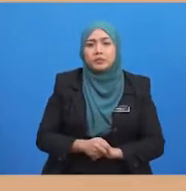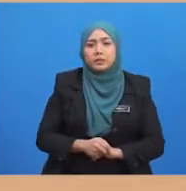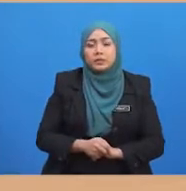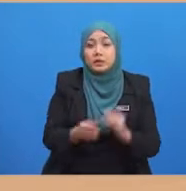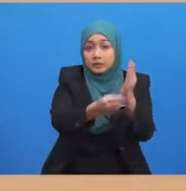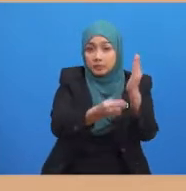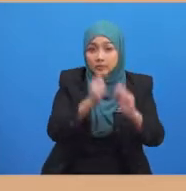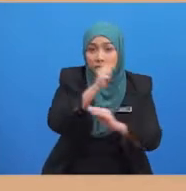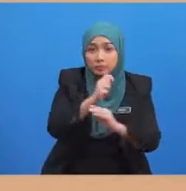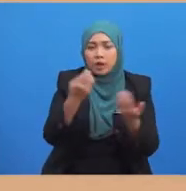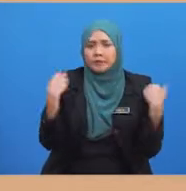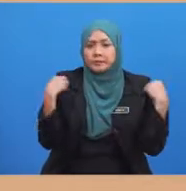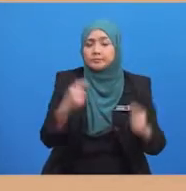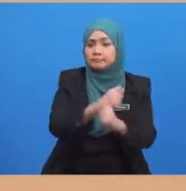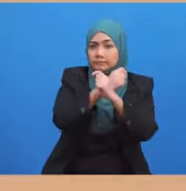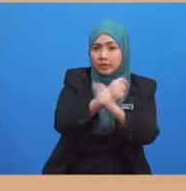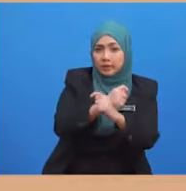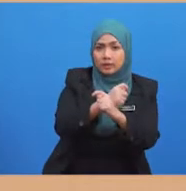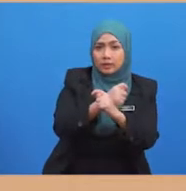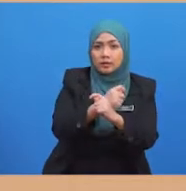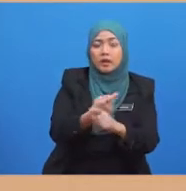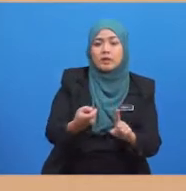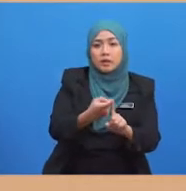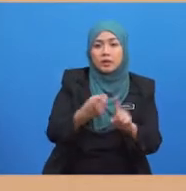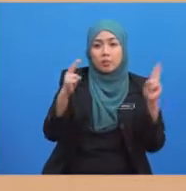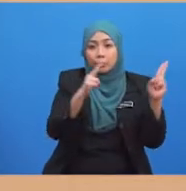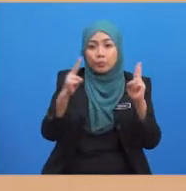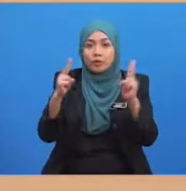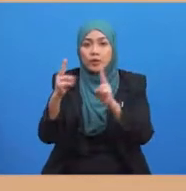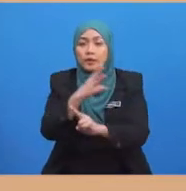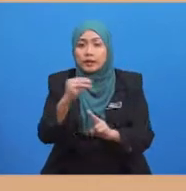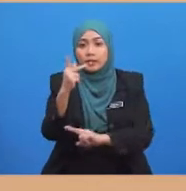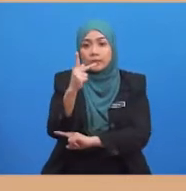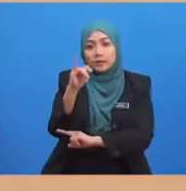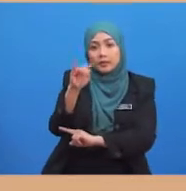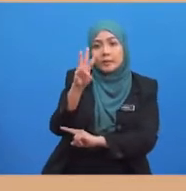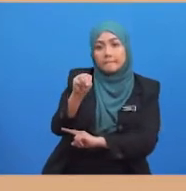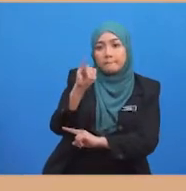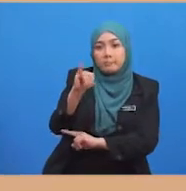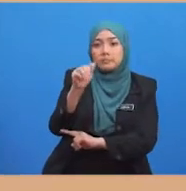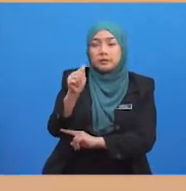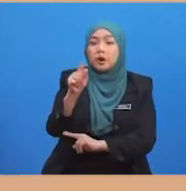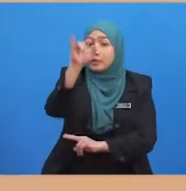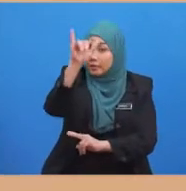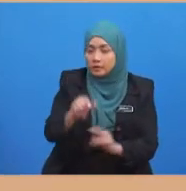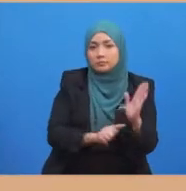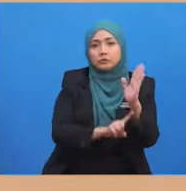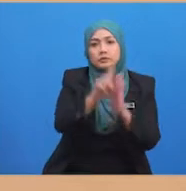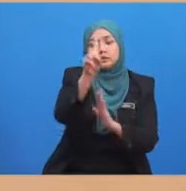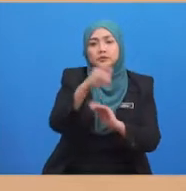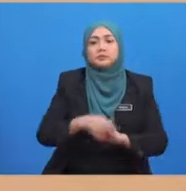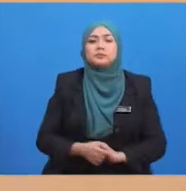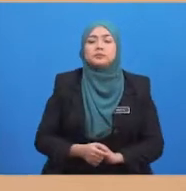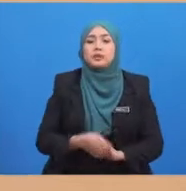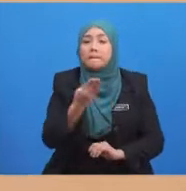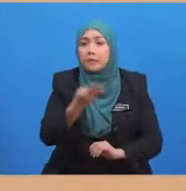ketahanan terhadap pengoksidaan dan bahan kimia yang tinggi. Oleh itu,